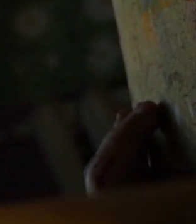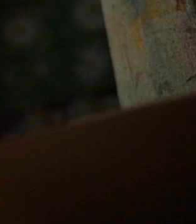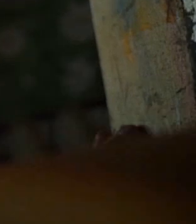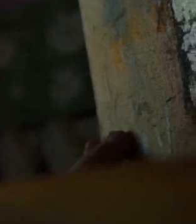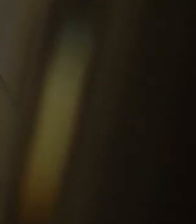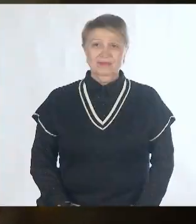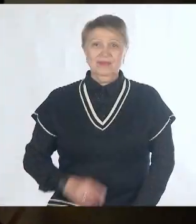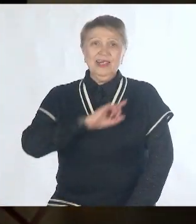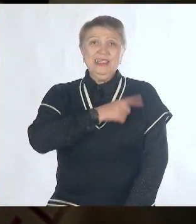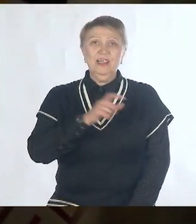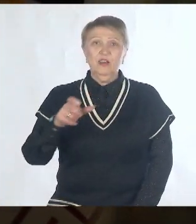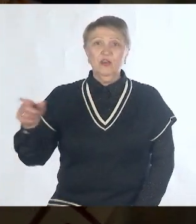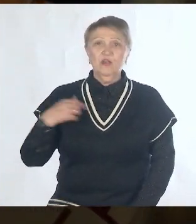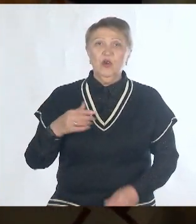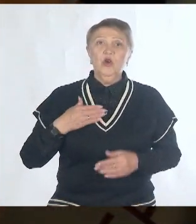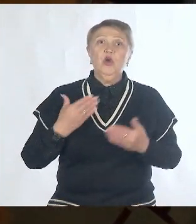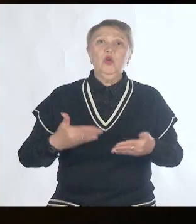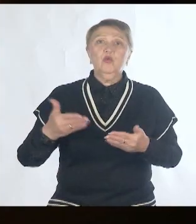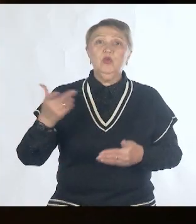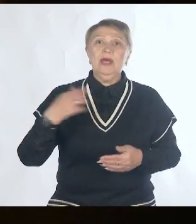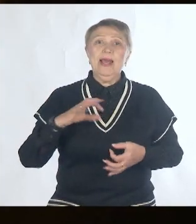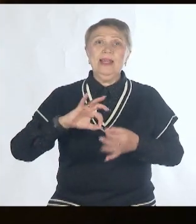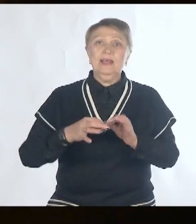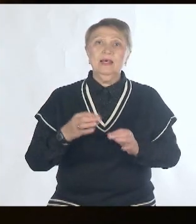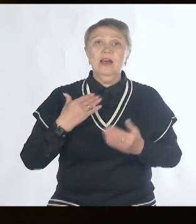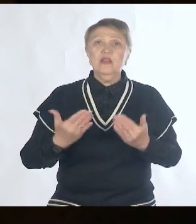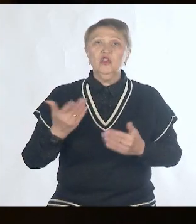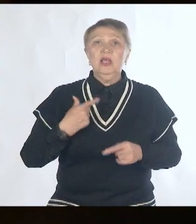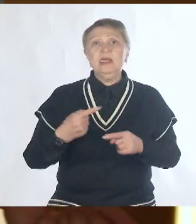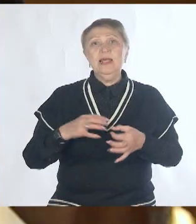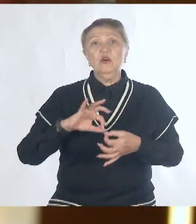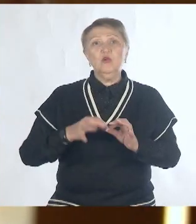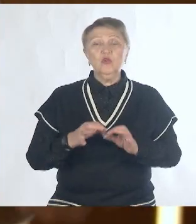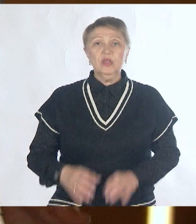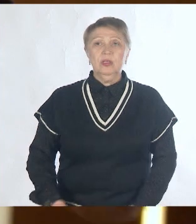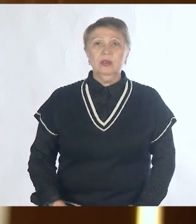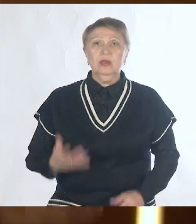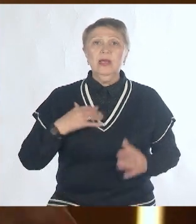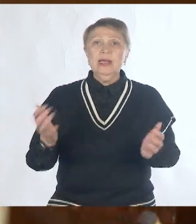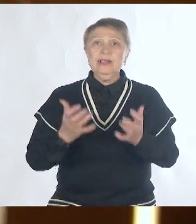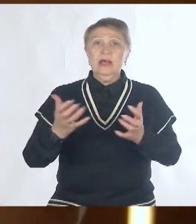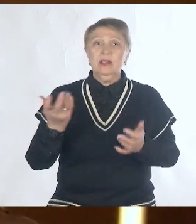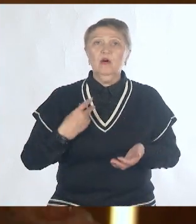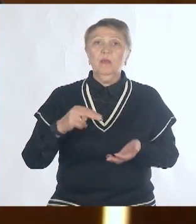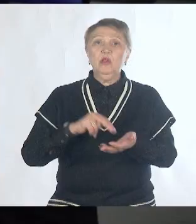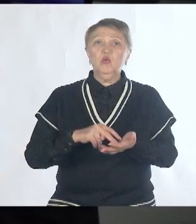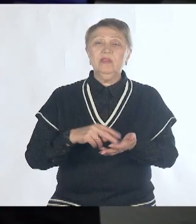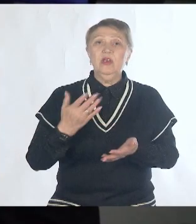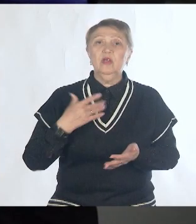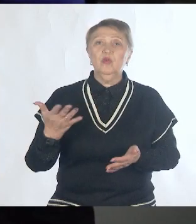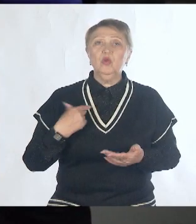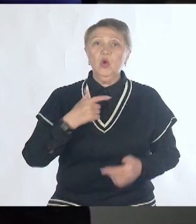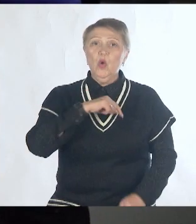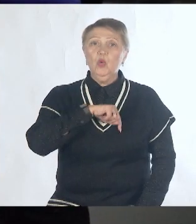сильные люди идут к результату даже если это сложно сохраняют присутствие духа